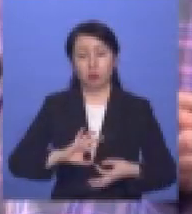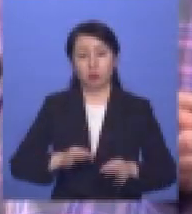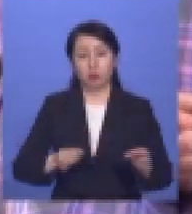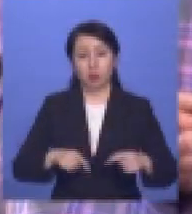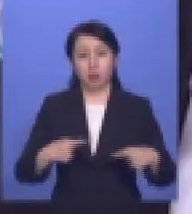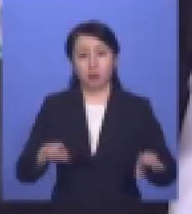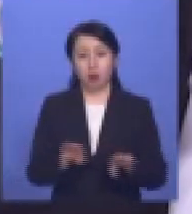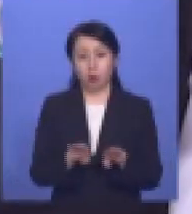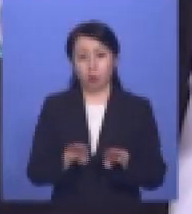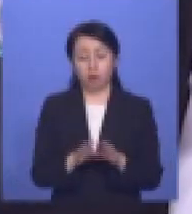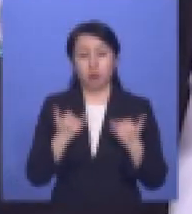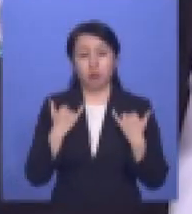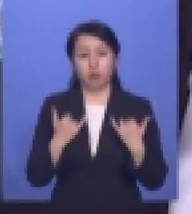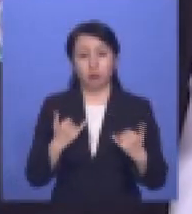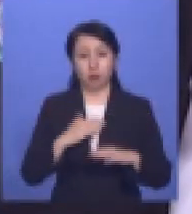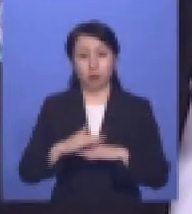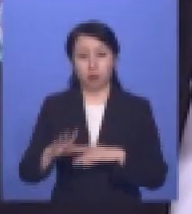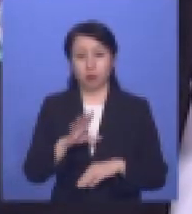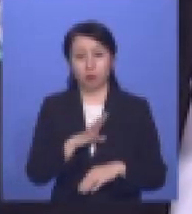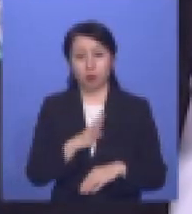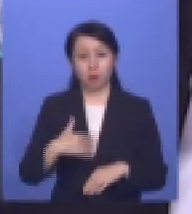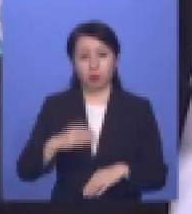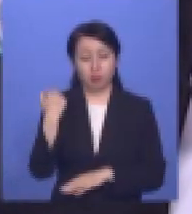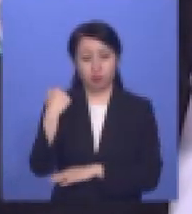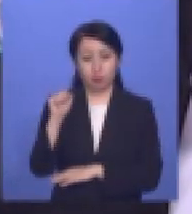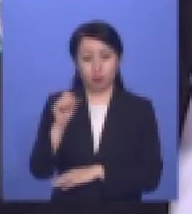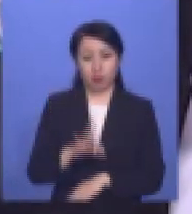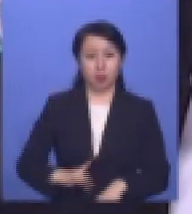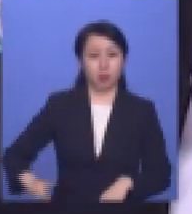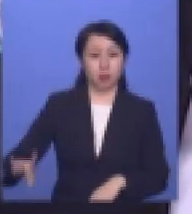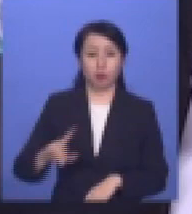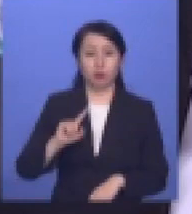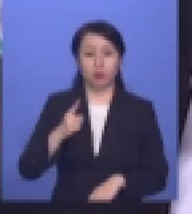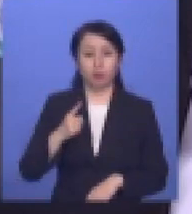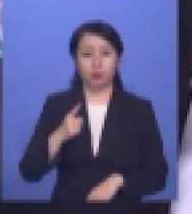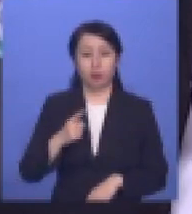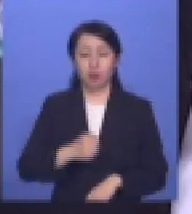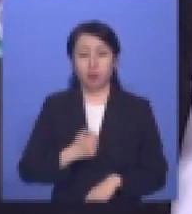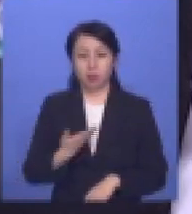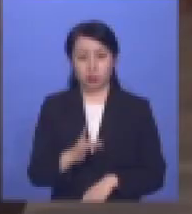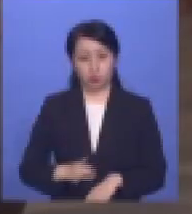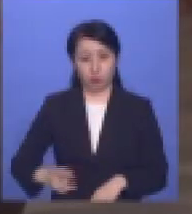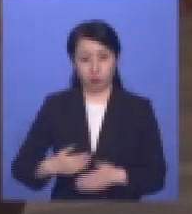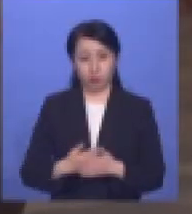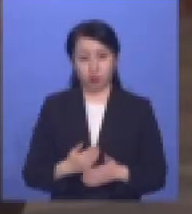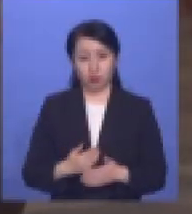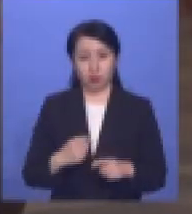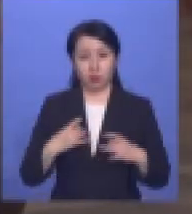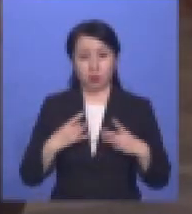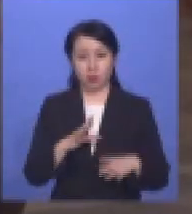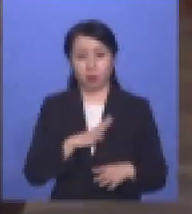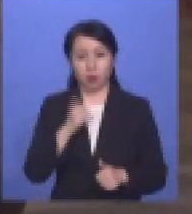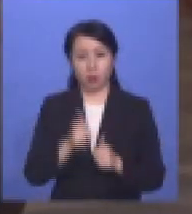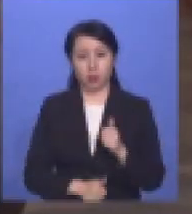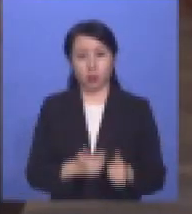олимпиадах разного уровня. Сегодня на этой площадке собрались все призеры и победители республиканского первенства из нашего региона. Перед церемонией награждения